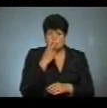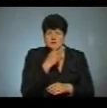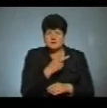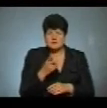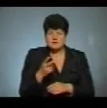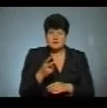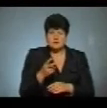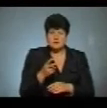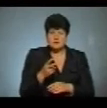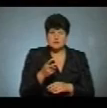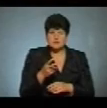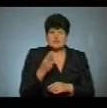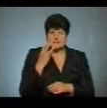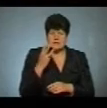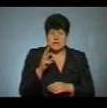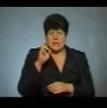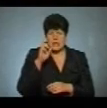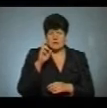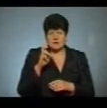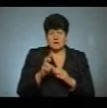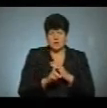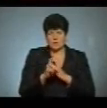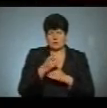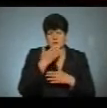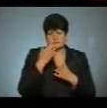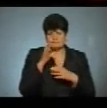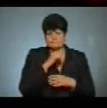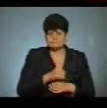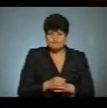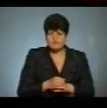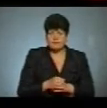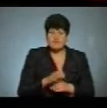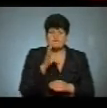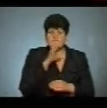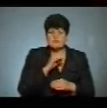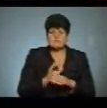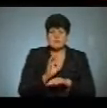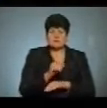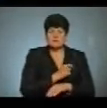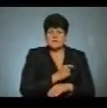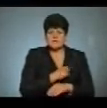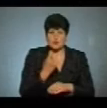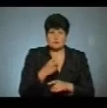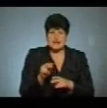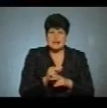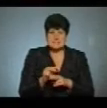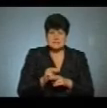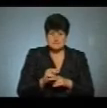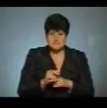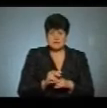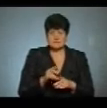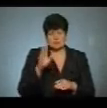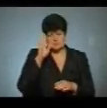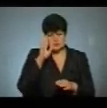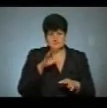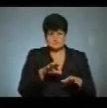сказав, батюшка, сам перед, три ікони не стали на іконостасі. Викрадені ікони надіслали на Одещину для реставрації. Підозрюваних